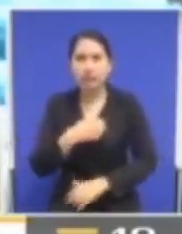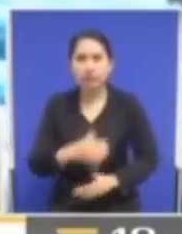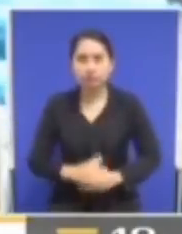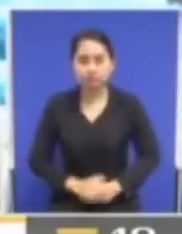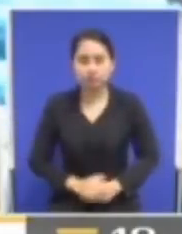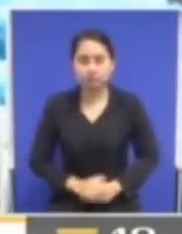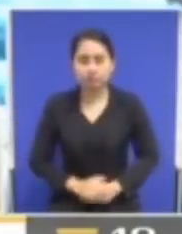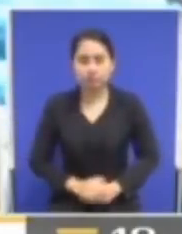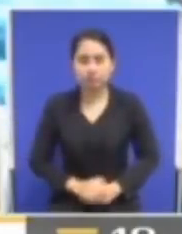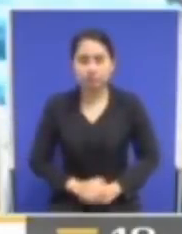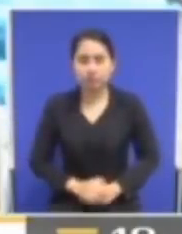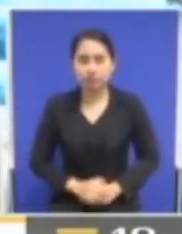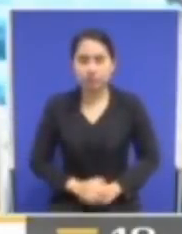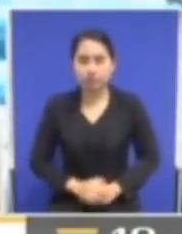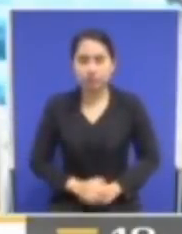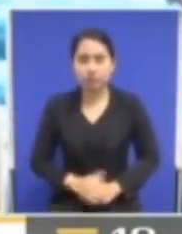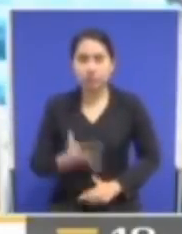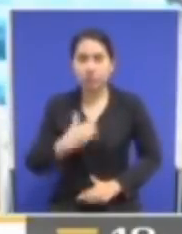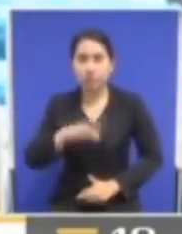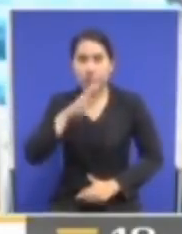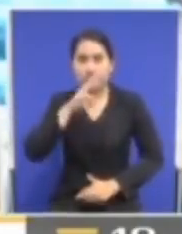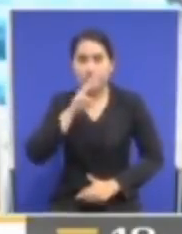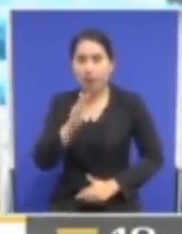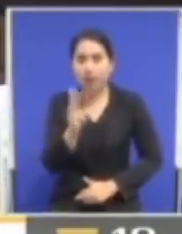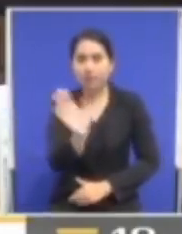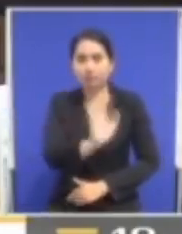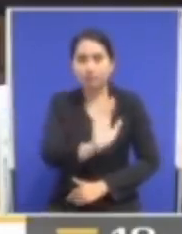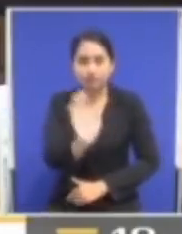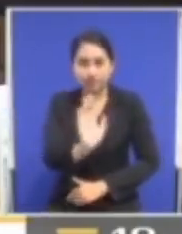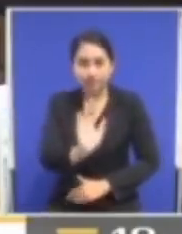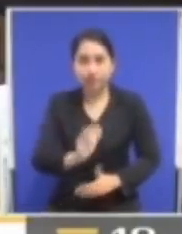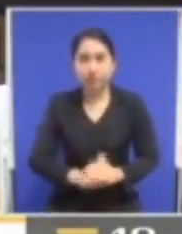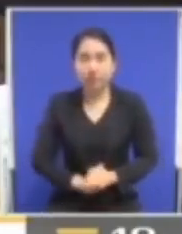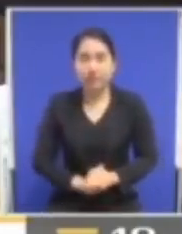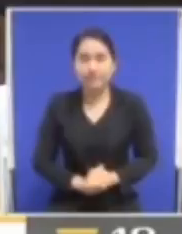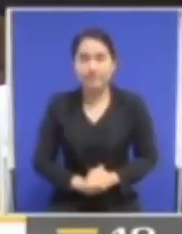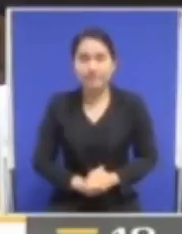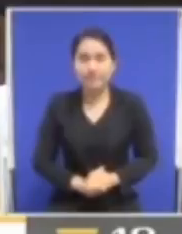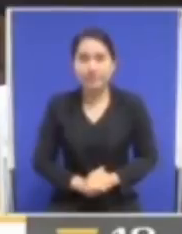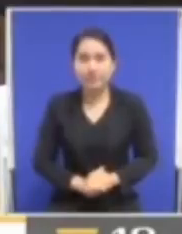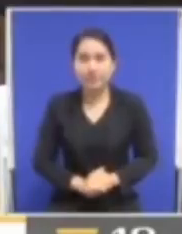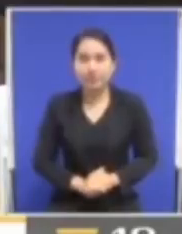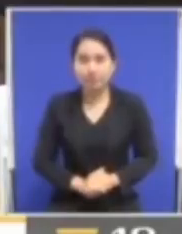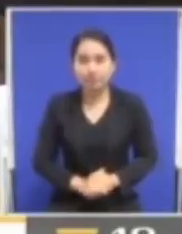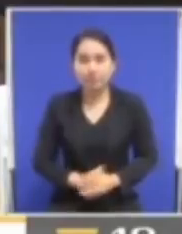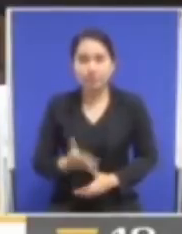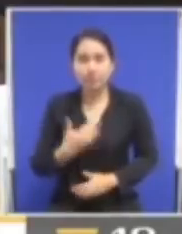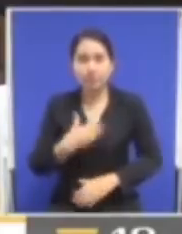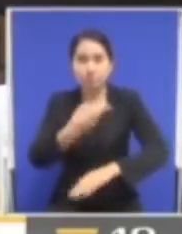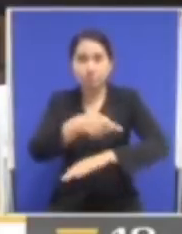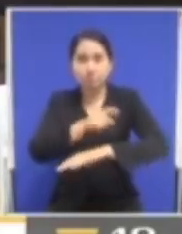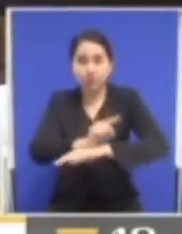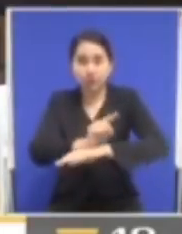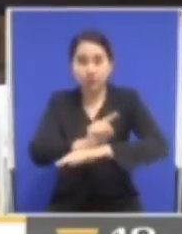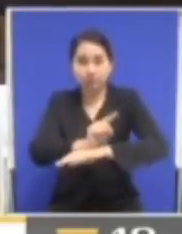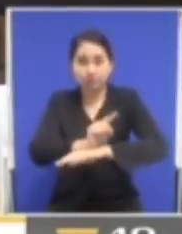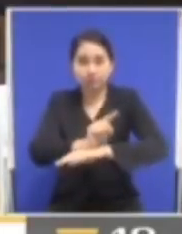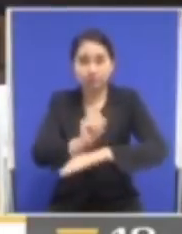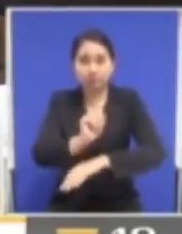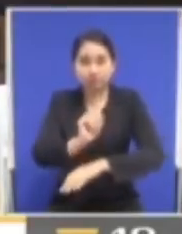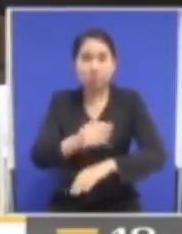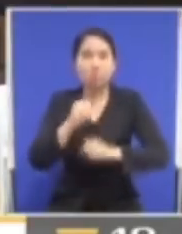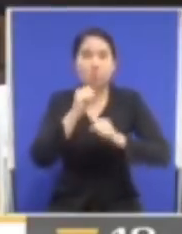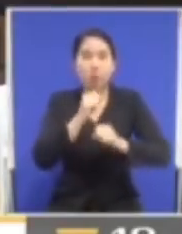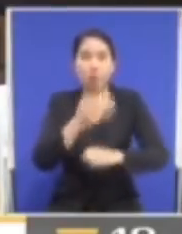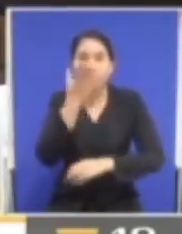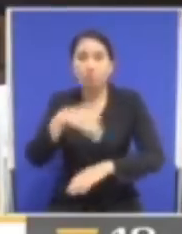ฤติกรรม ข้อจริงอะนะฮะก็ผมก็ไม่ได้ว่าอะไรแต่มันยังไม่ได้โยงไปถึงนั่น ผมประท้วงท่านนะท่านเตือนผู้อภิปรายซึ่งอยู่ในประเด็